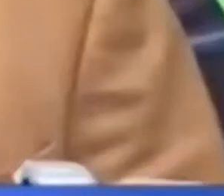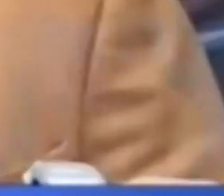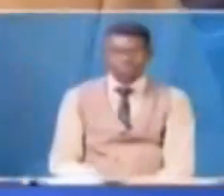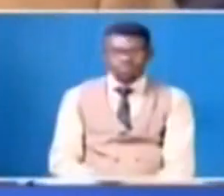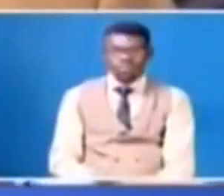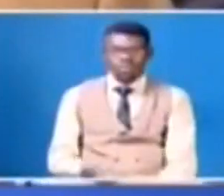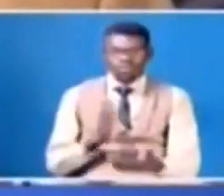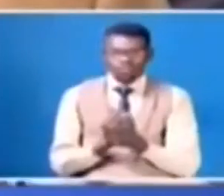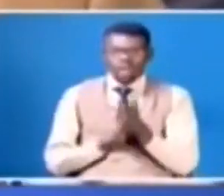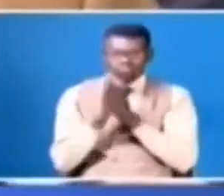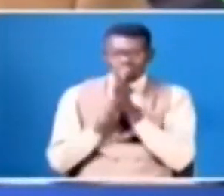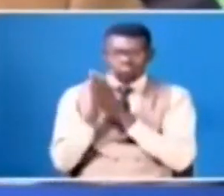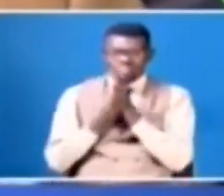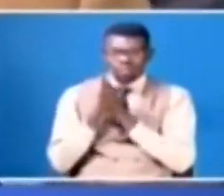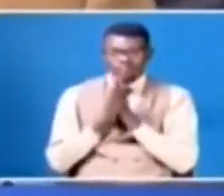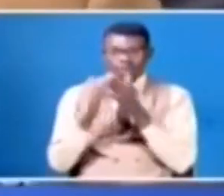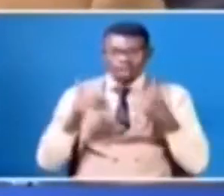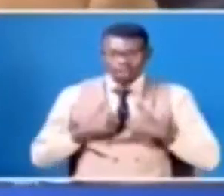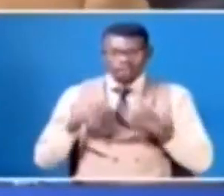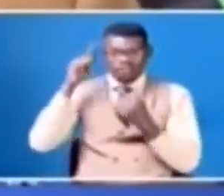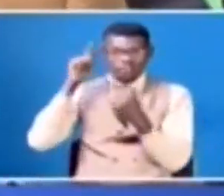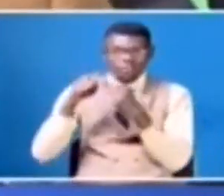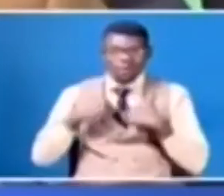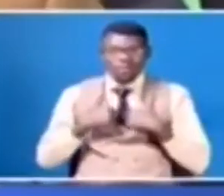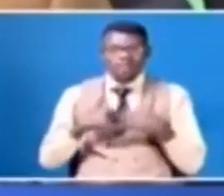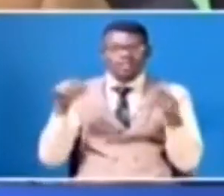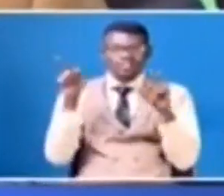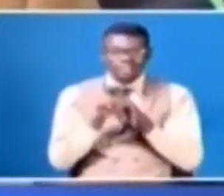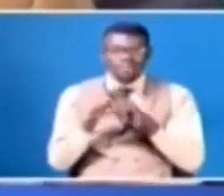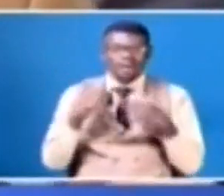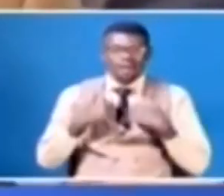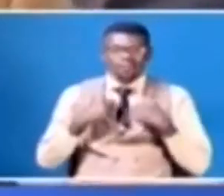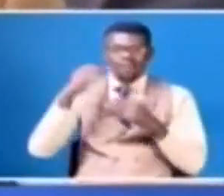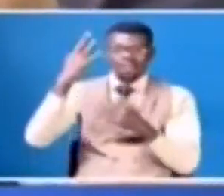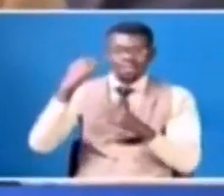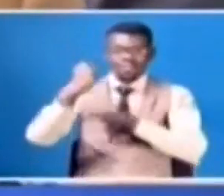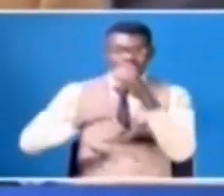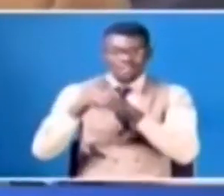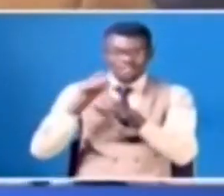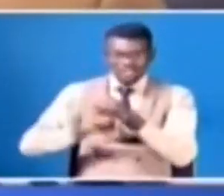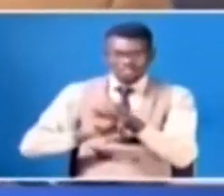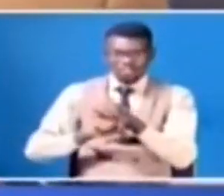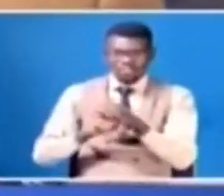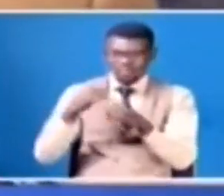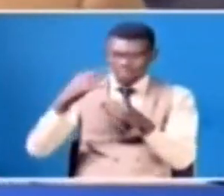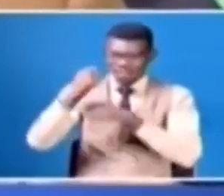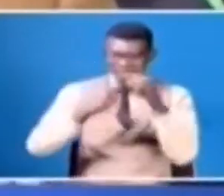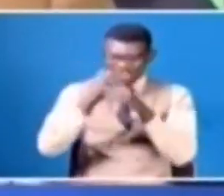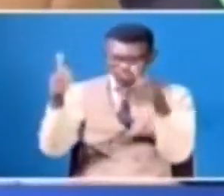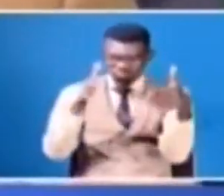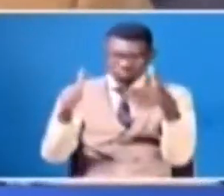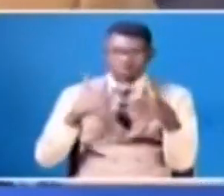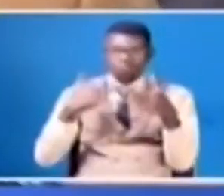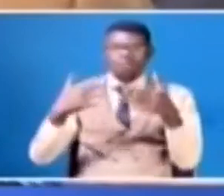Tuko ambitious na target zetu. We are very ambitious. Tuko na term ya 3 years. Na ndani ya hizo miaka tatu tunataka tuchukue league mara